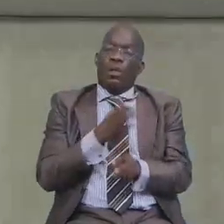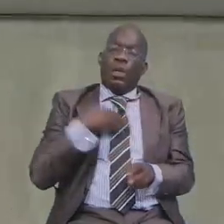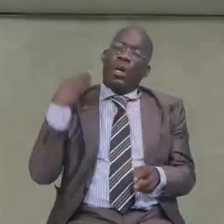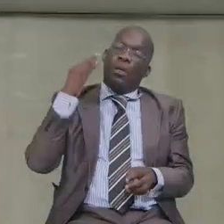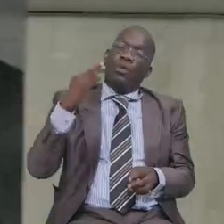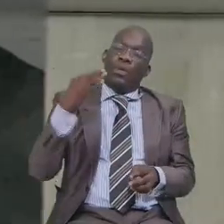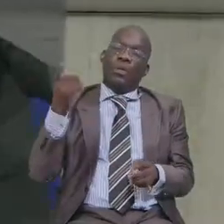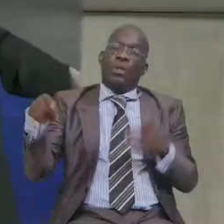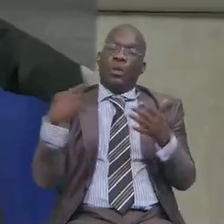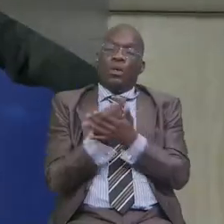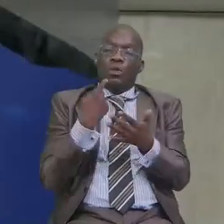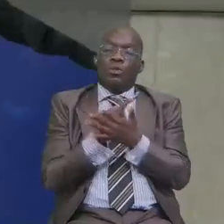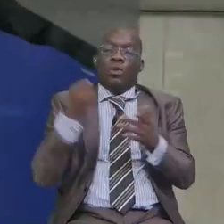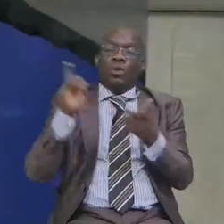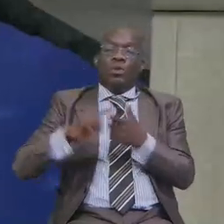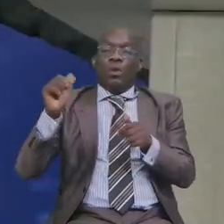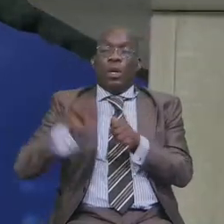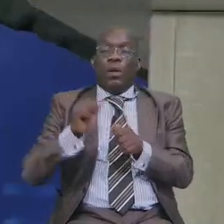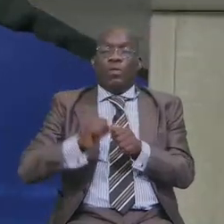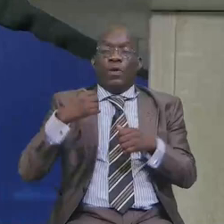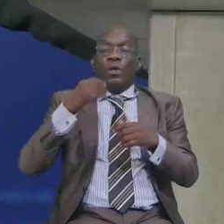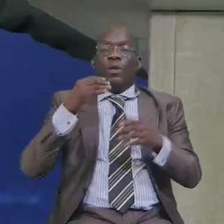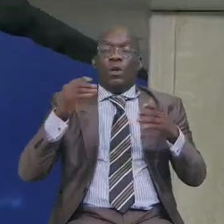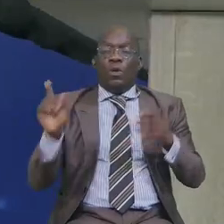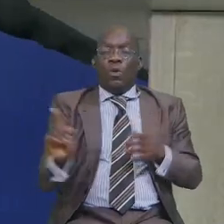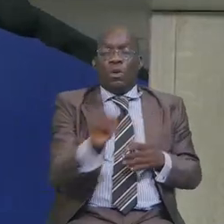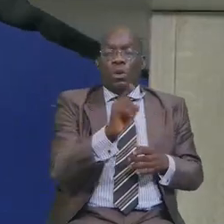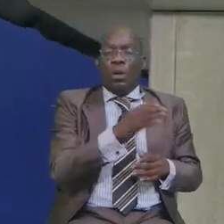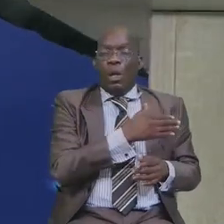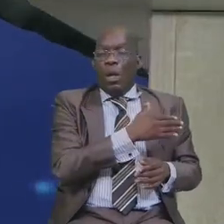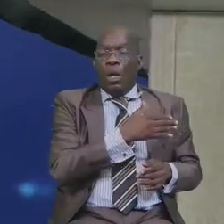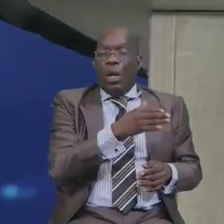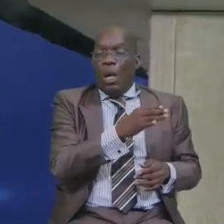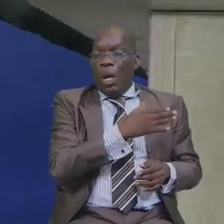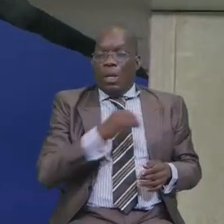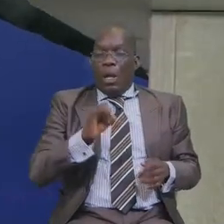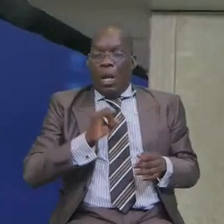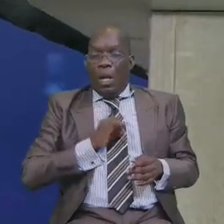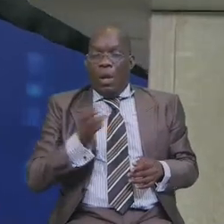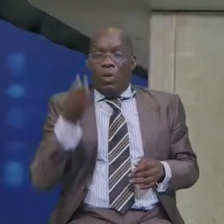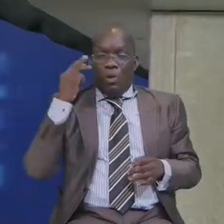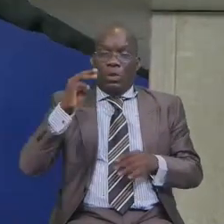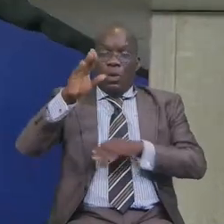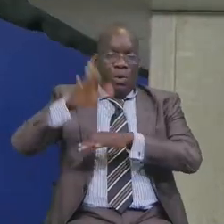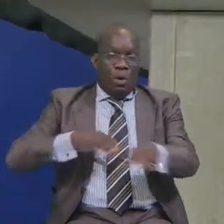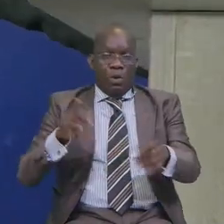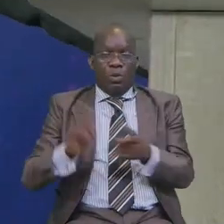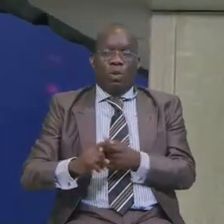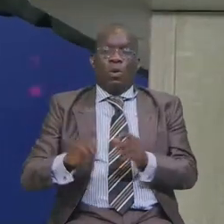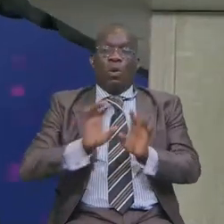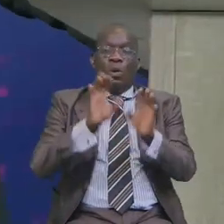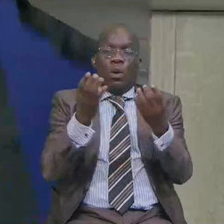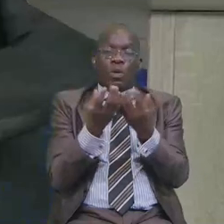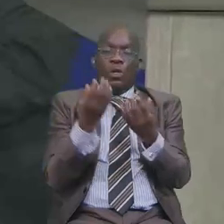nouvelle à toute la création. Et j'ai été appelé à un comité des hommes puissants.